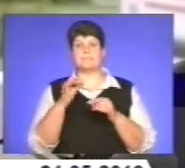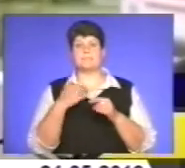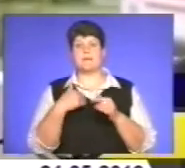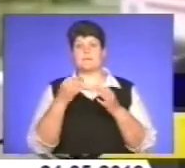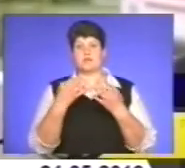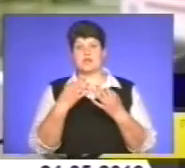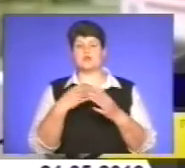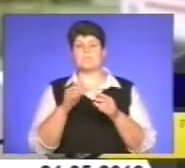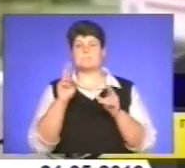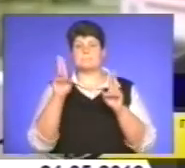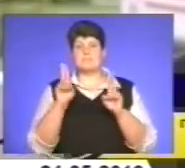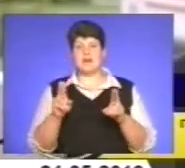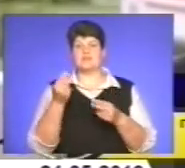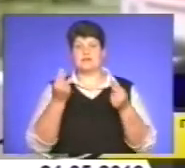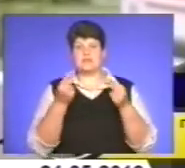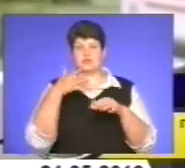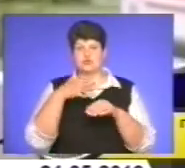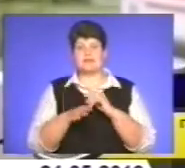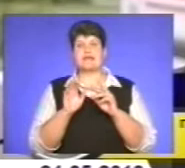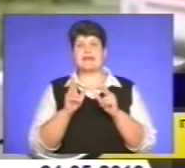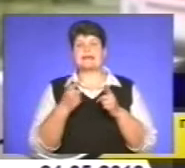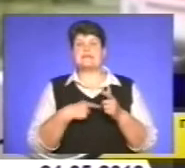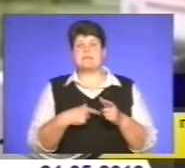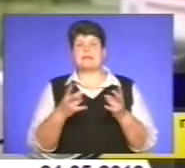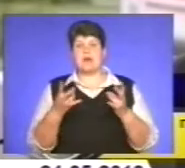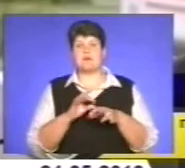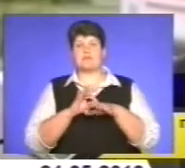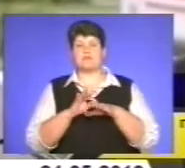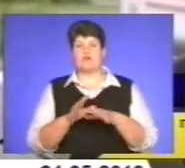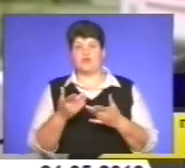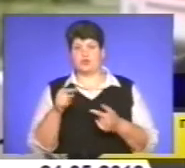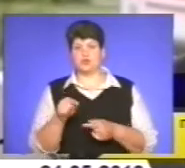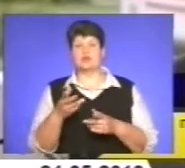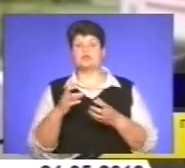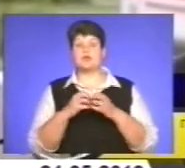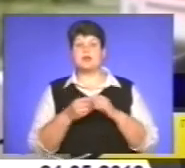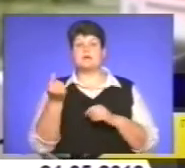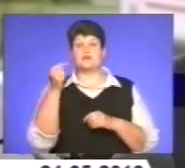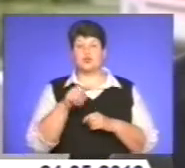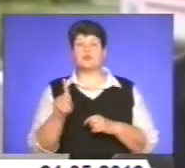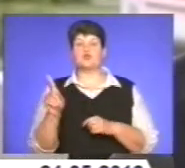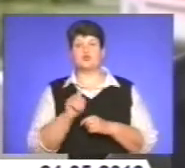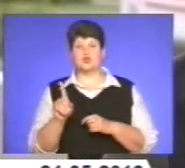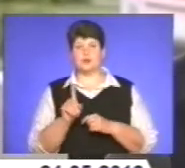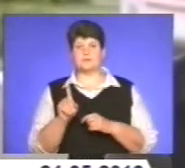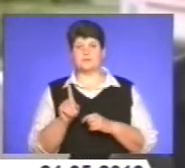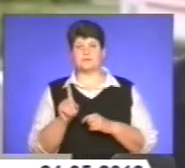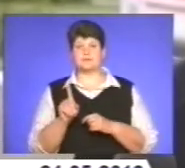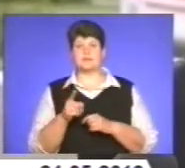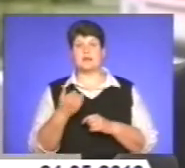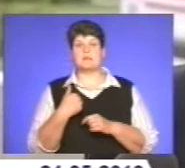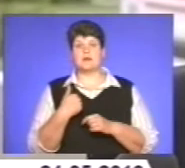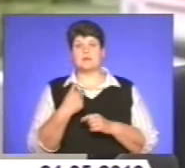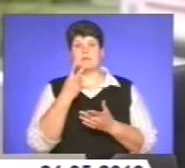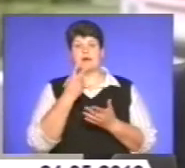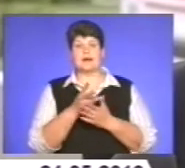правила гри для того, щоб вони зрозуміли, що і як саме вони мають поводити. Тут проблема полягає в тому, що ми симулюємо невідкладні